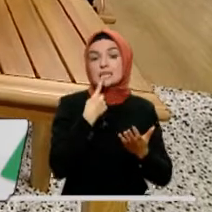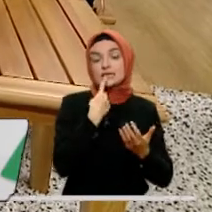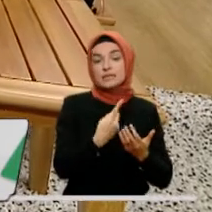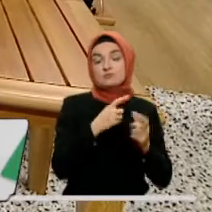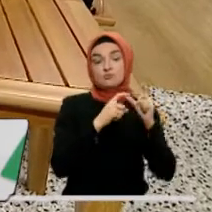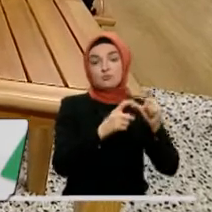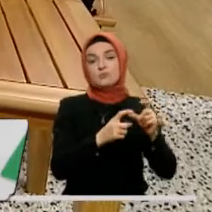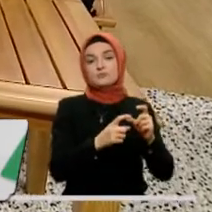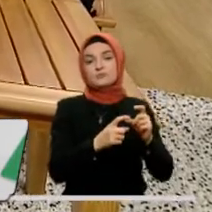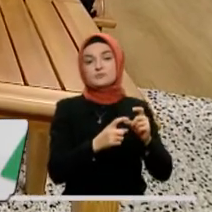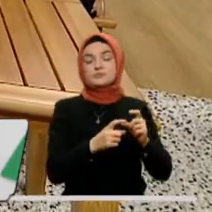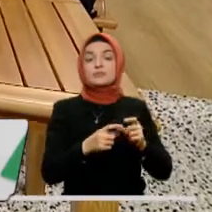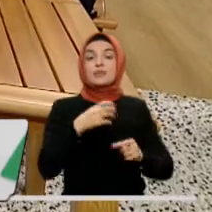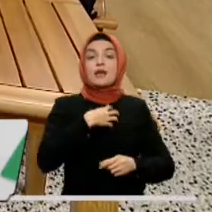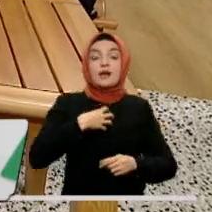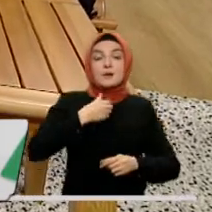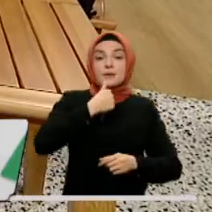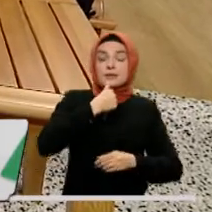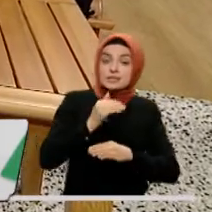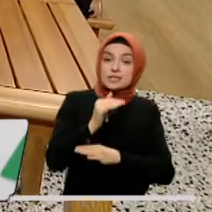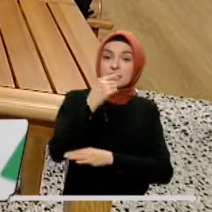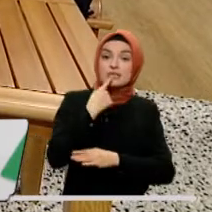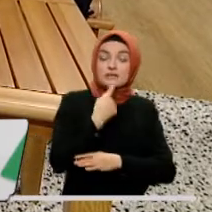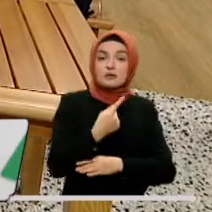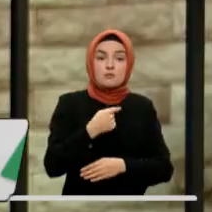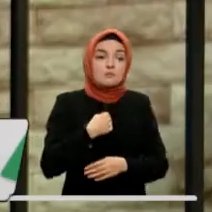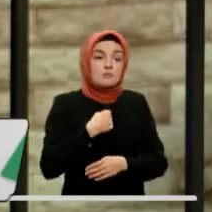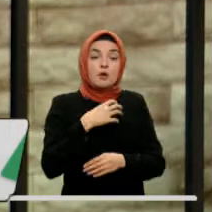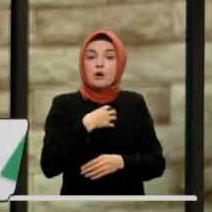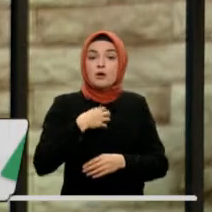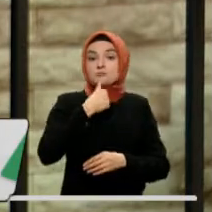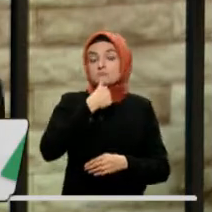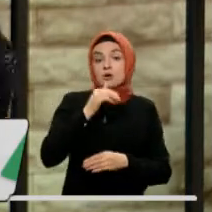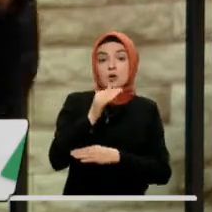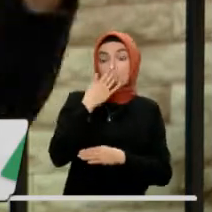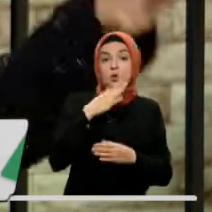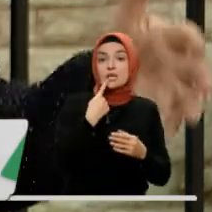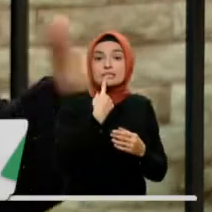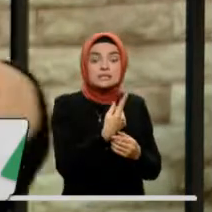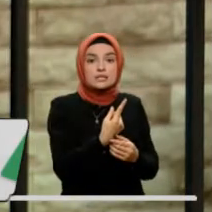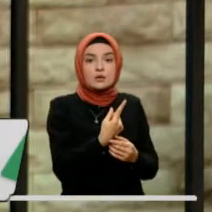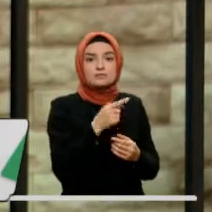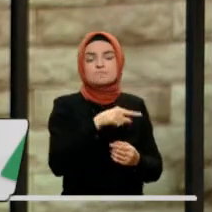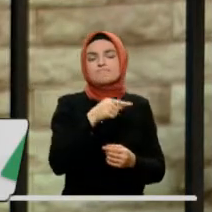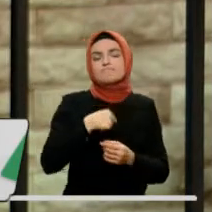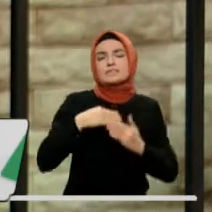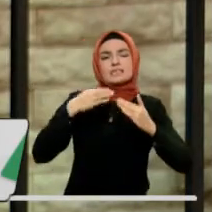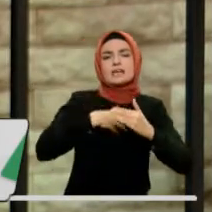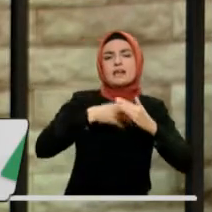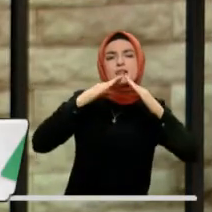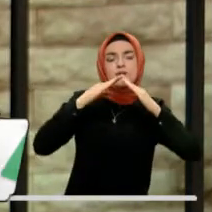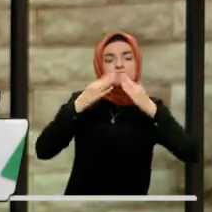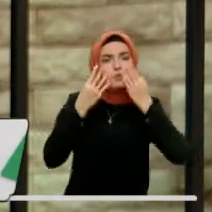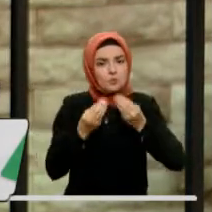mü? Anne babasıyla yaşayacaksın sen. Diyorsun ki hayır, ben anne babasıyla yaşamayacağım ki. Yani biz kendi evimizi kuracağız. Şimdi bu ilk